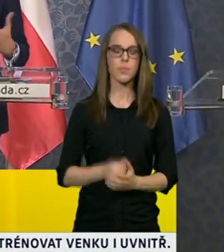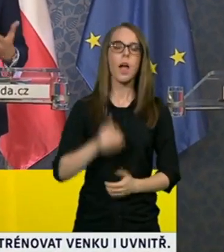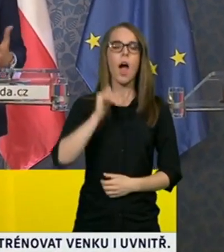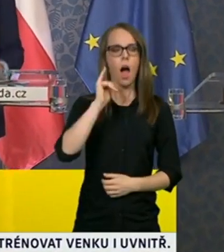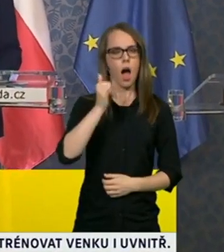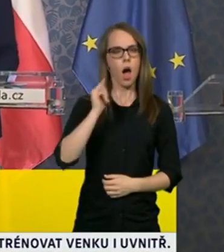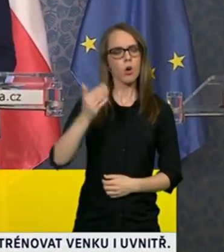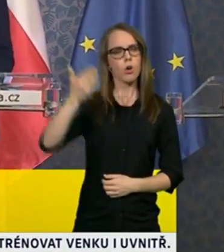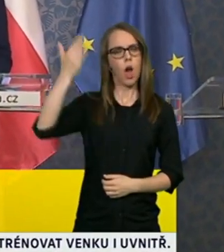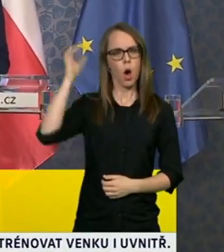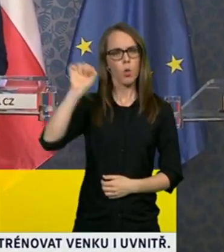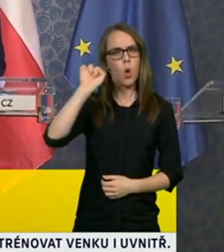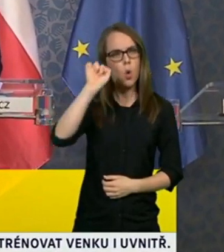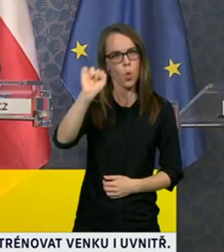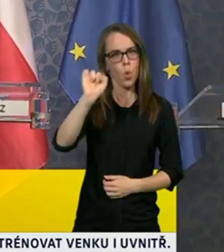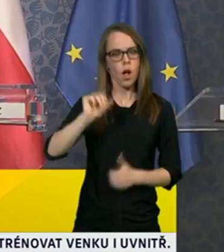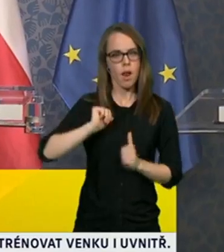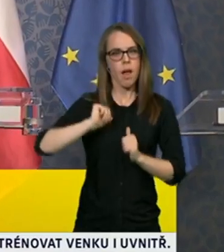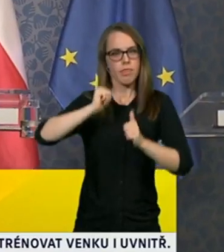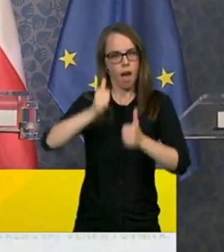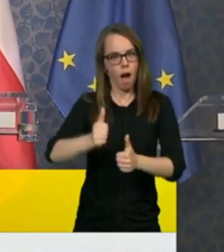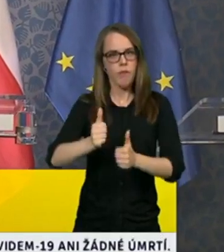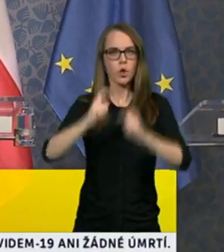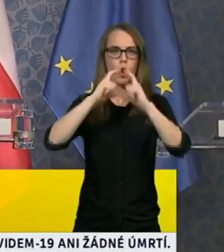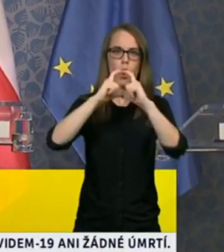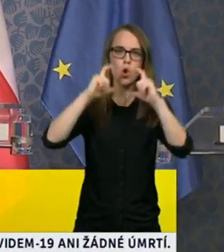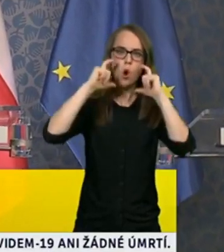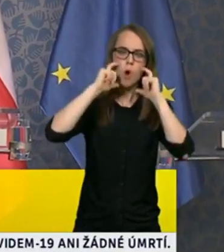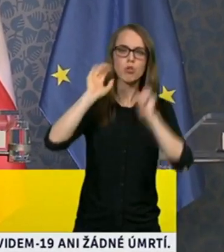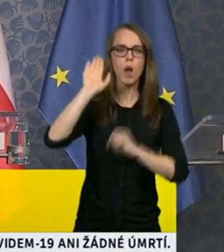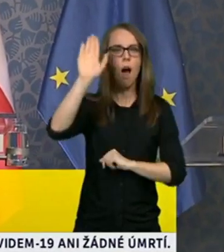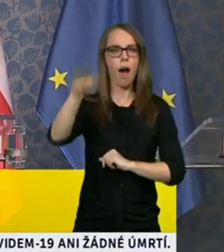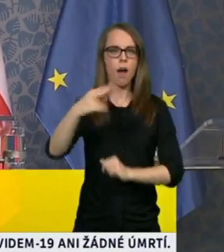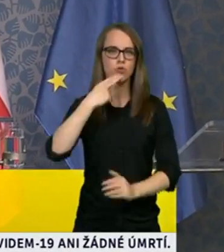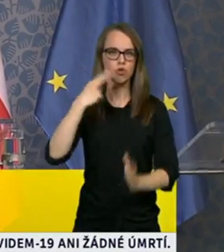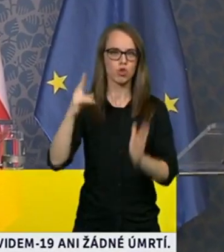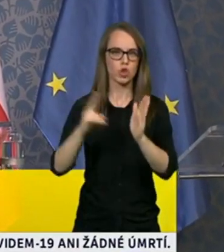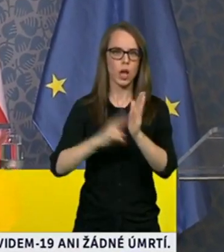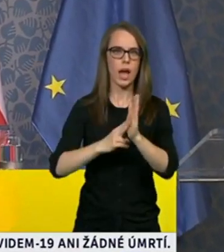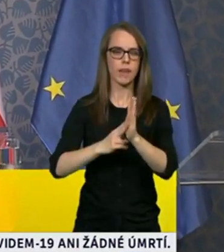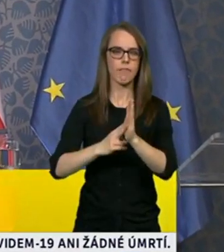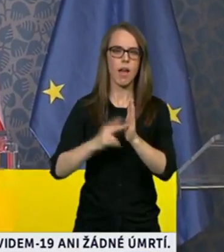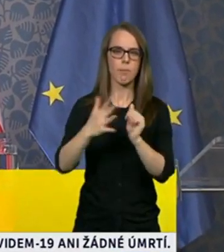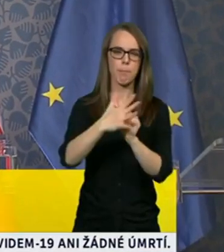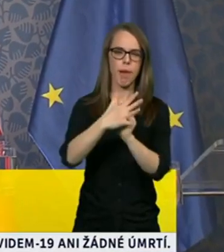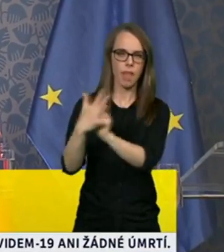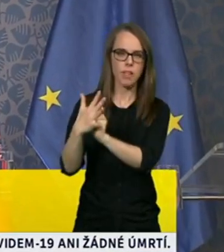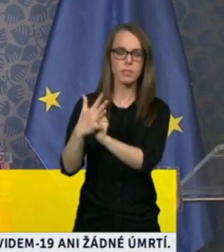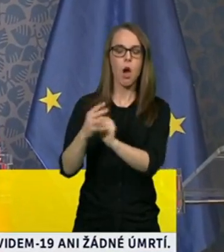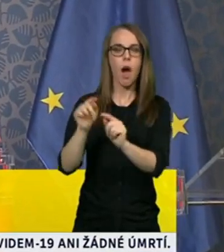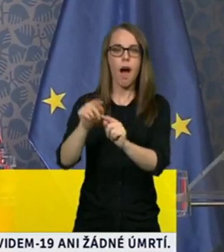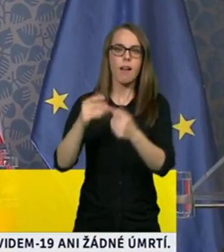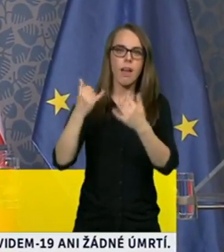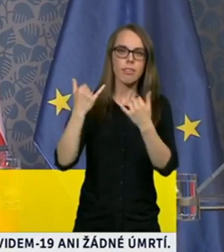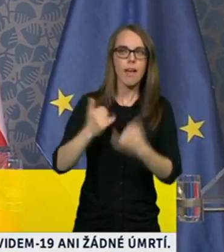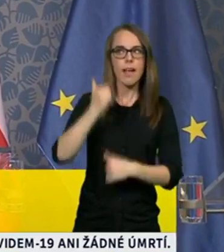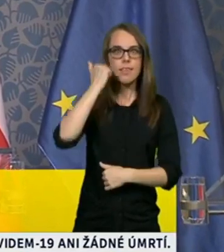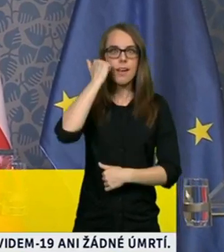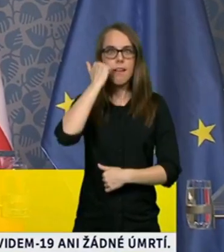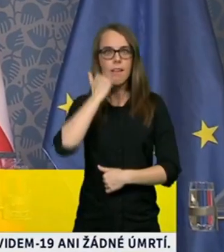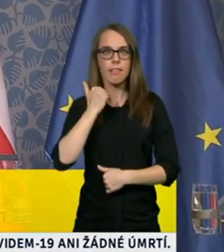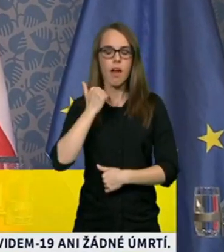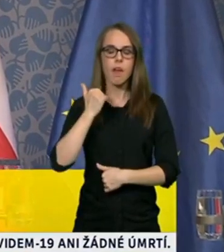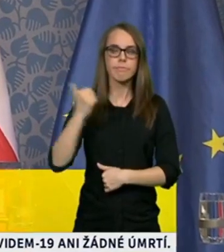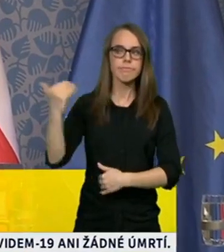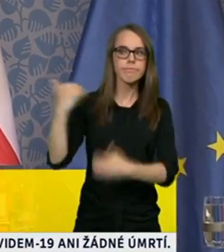debatu, která se v průběhu času mění. Pamatujeme si dobu na začátku, kdy se lidé fotili v roušce